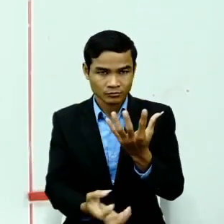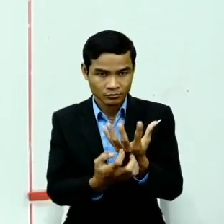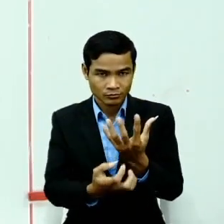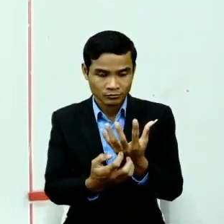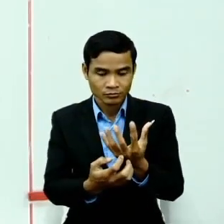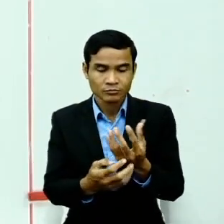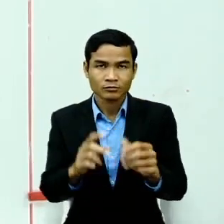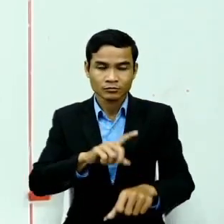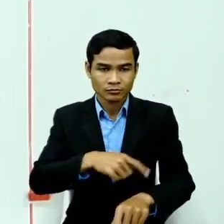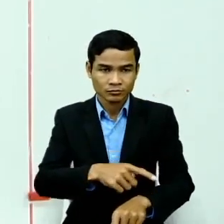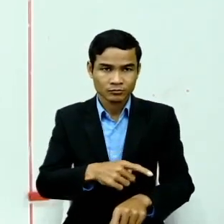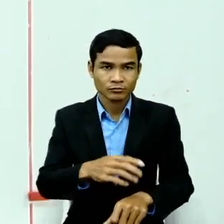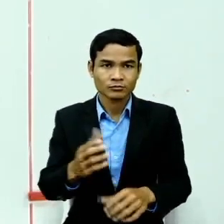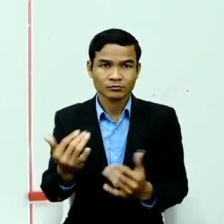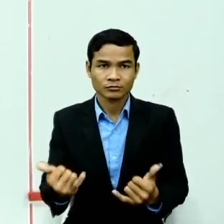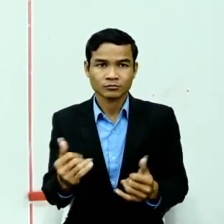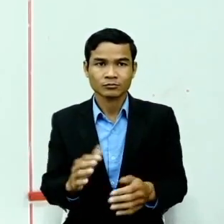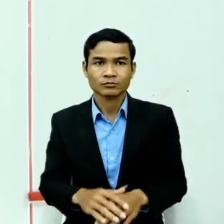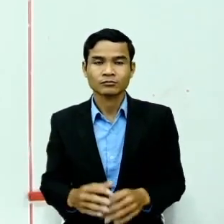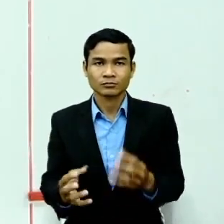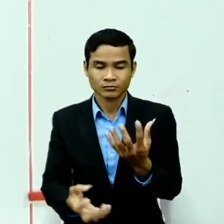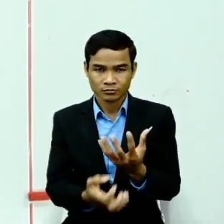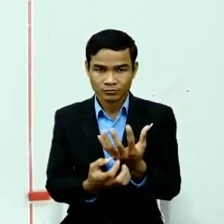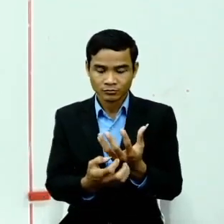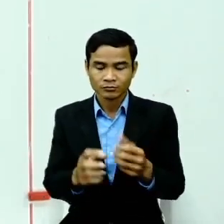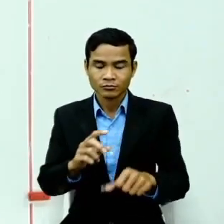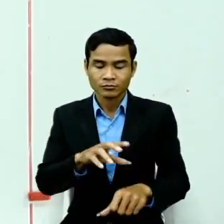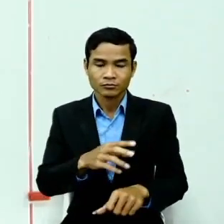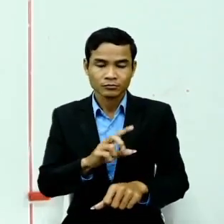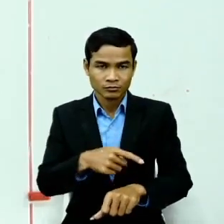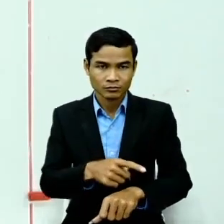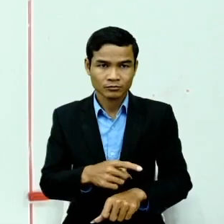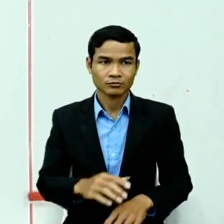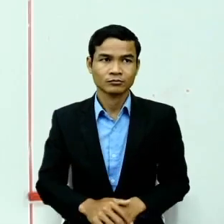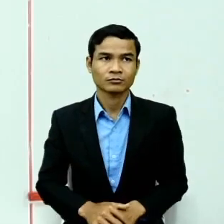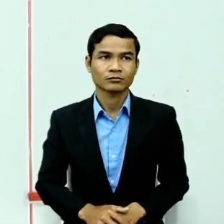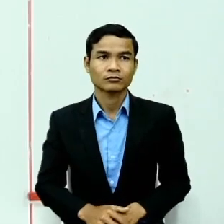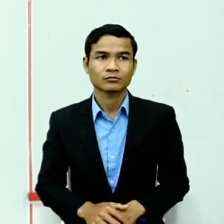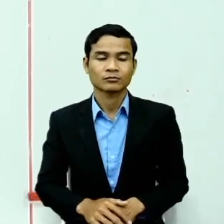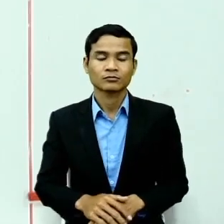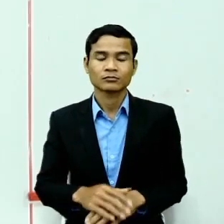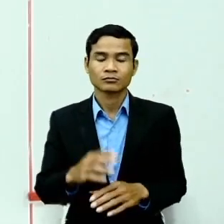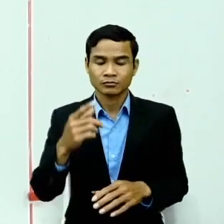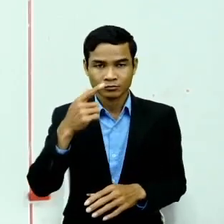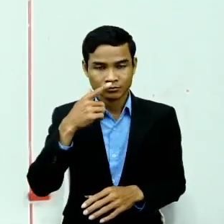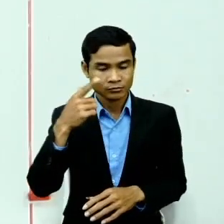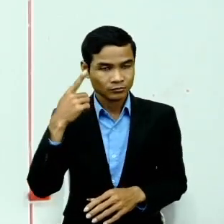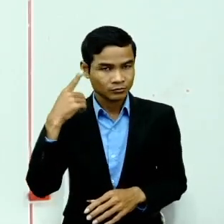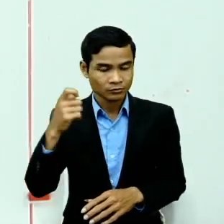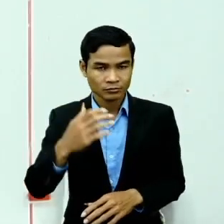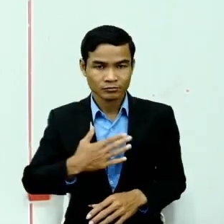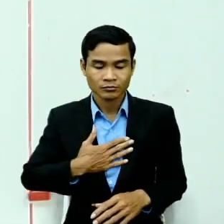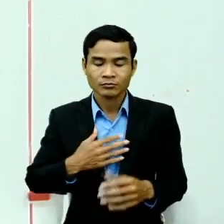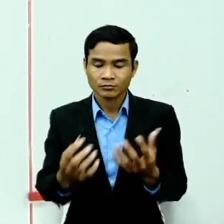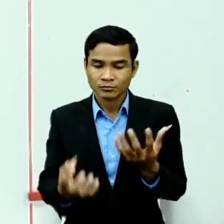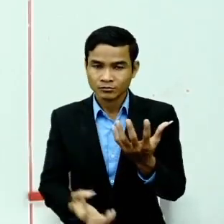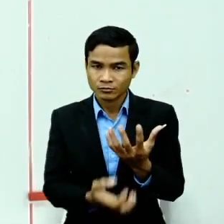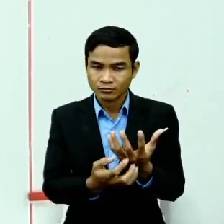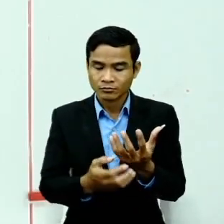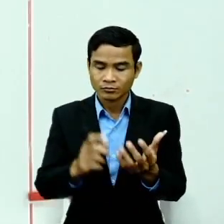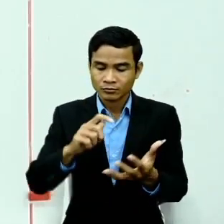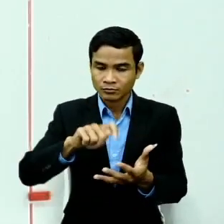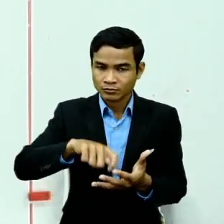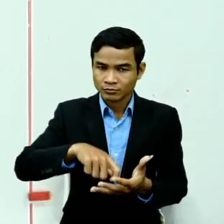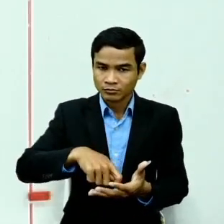lấy nẹt cơ ăn bịa sẵn là con á rông ngòa chà mà đại nhóm rùng ngòa sốt